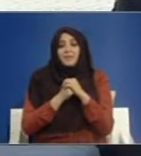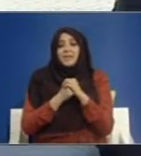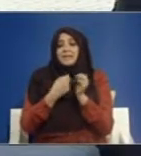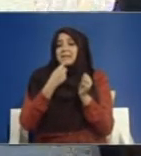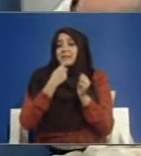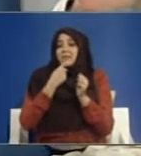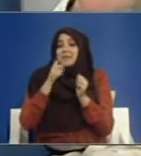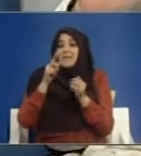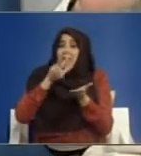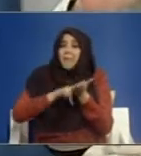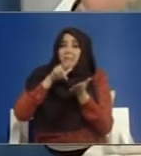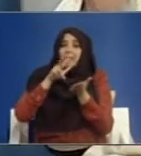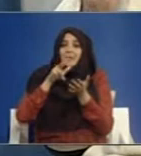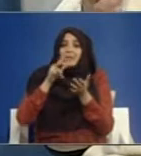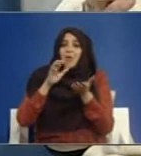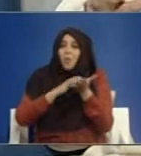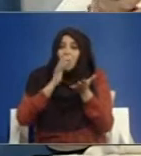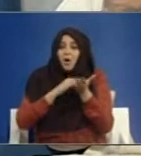العمل بالتنزيل،